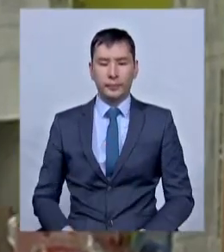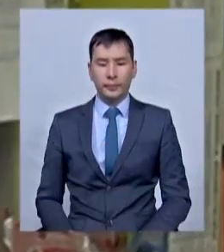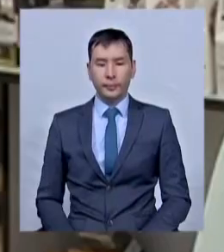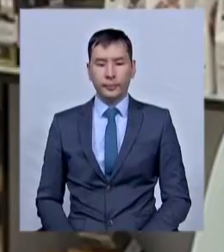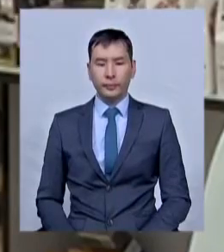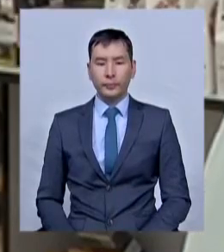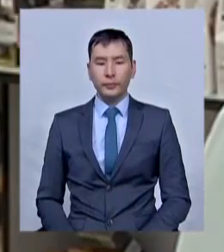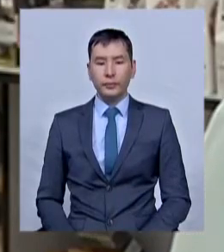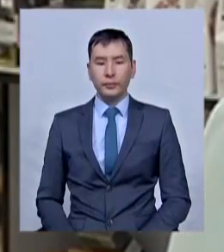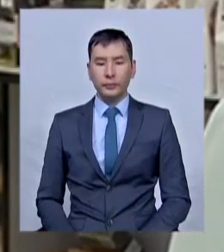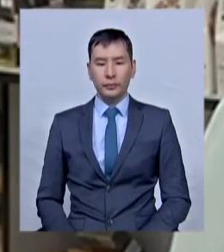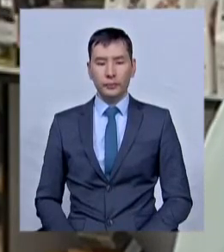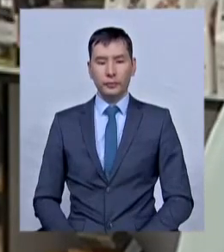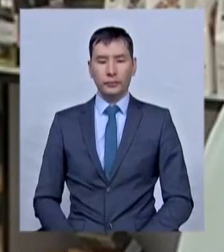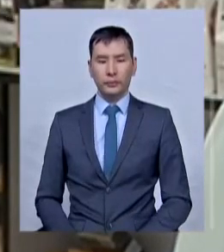қарастырылған.